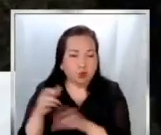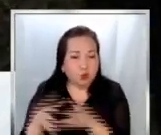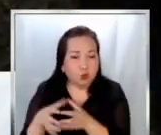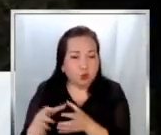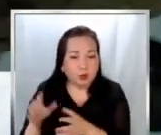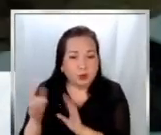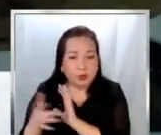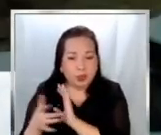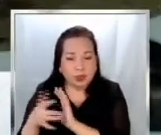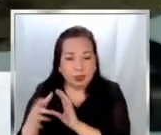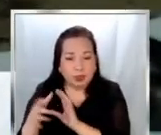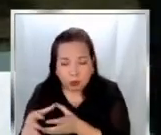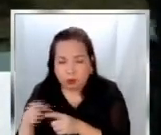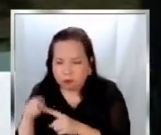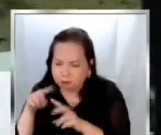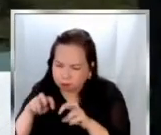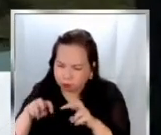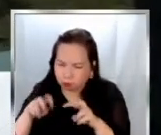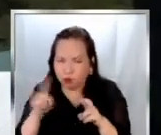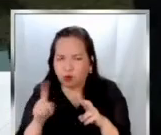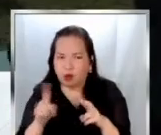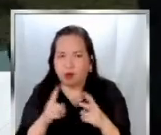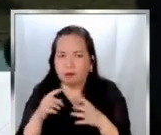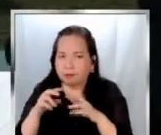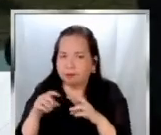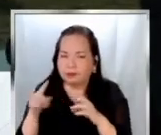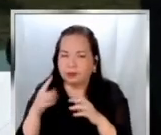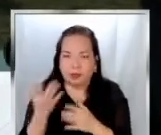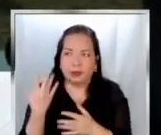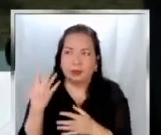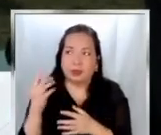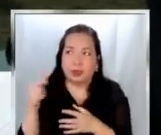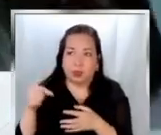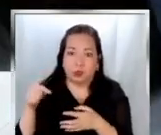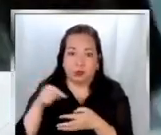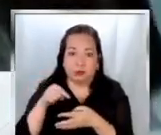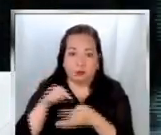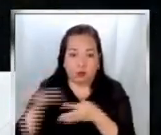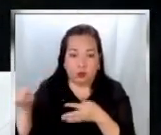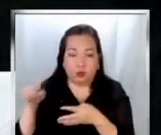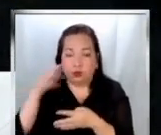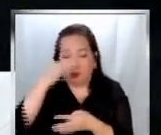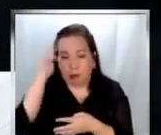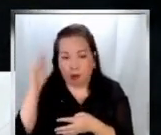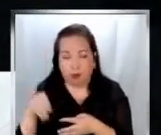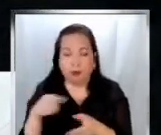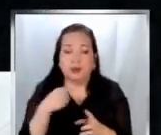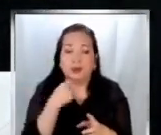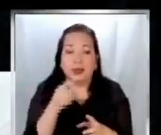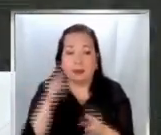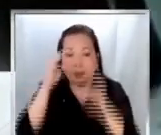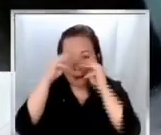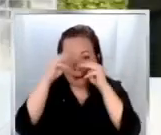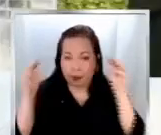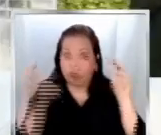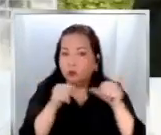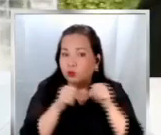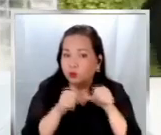rekomendasyon sa unang linggo ng Marso. Ayon naman sa Malacanang, patunay itong gumagana ang ating sistemang